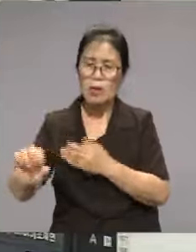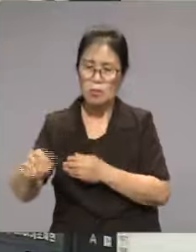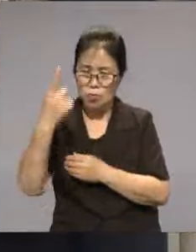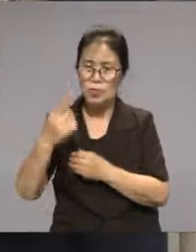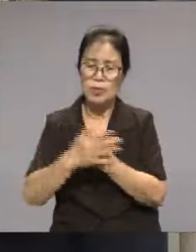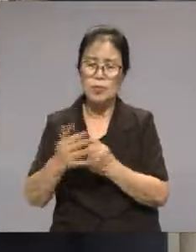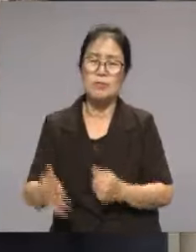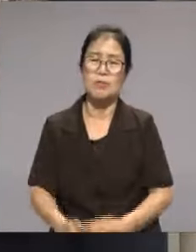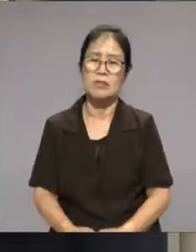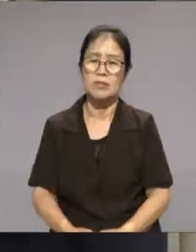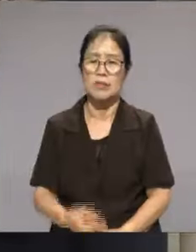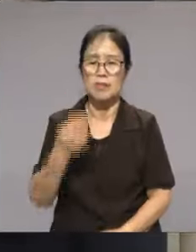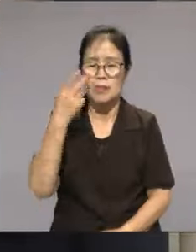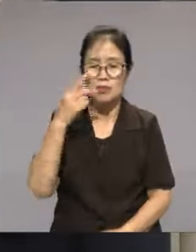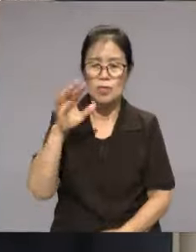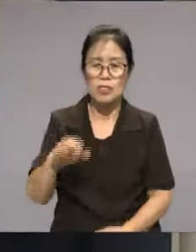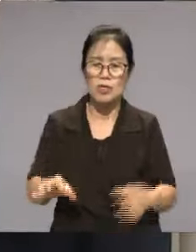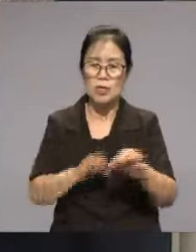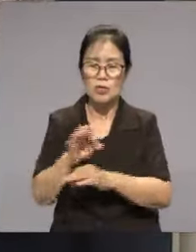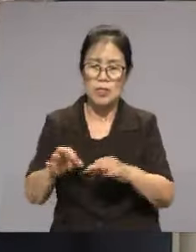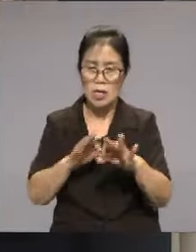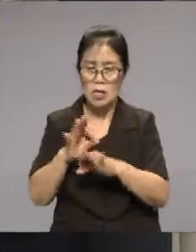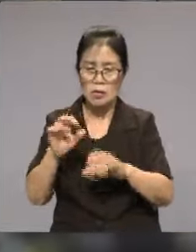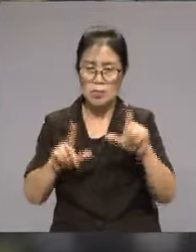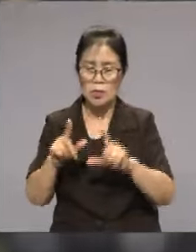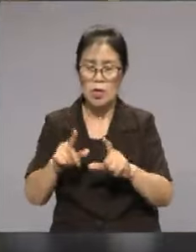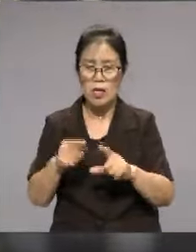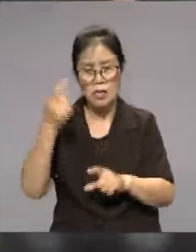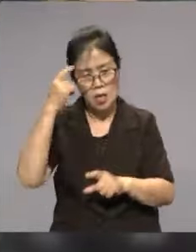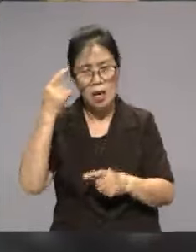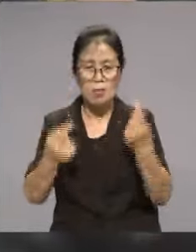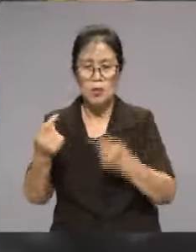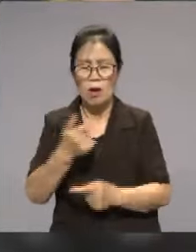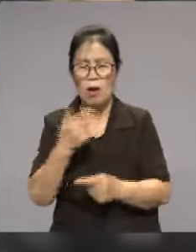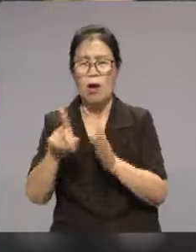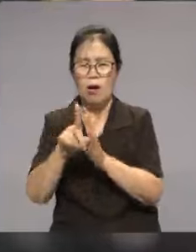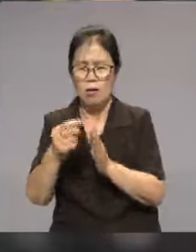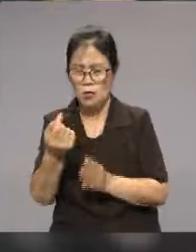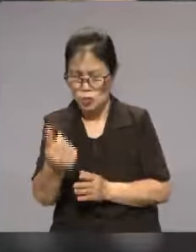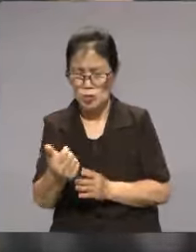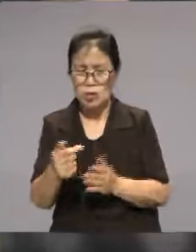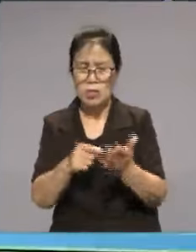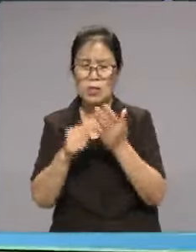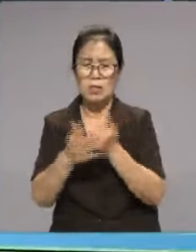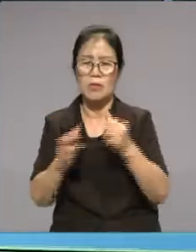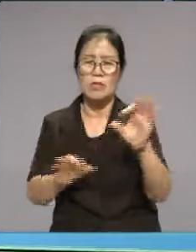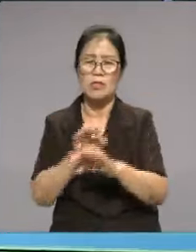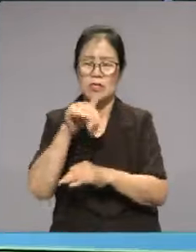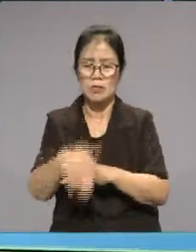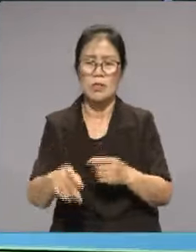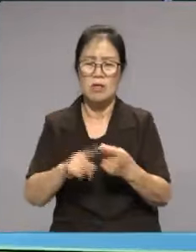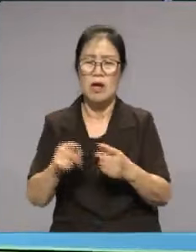끼쳤습니다. 미국 쪽에서 경제 지표가 시장 예상치보다 좀 굉장히 낮게 나오면서 경기 침체에